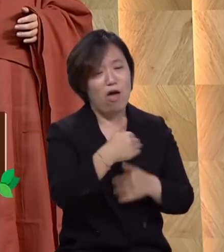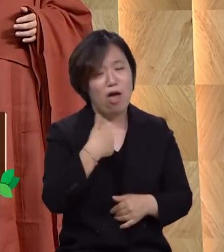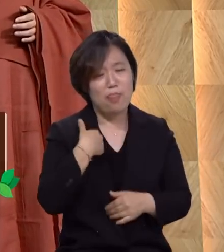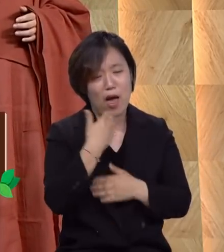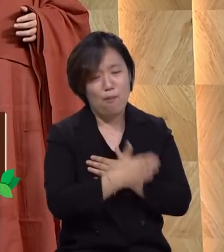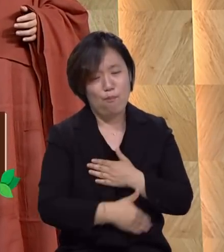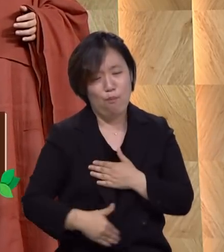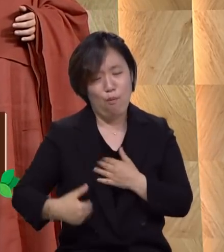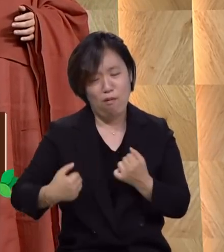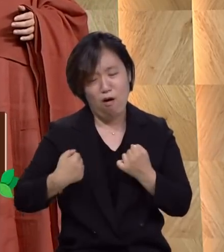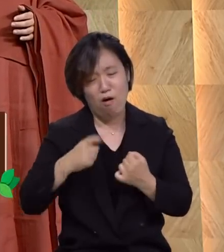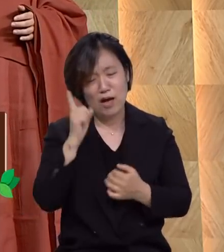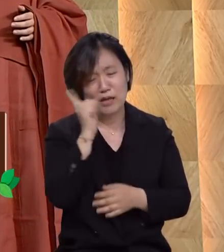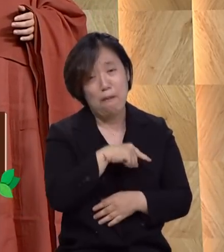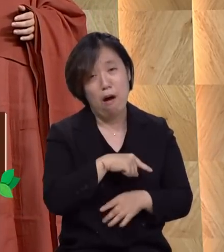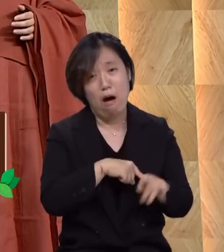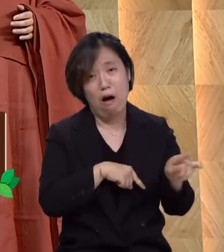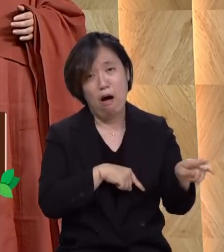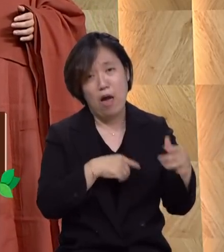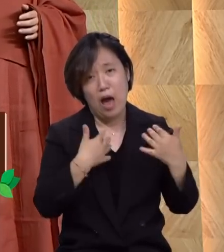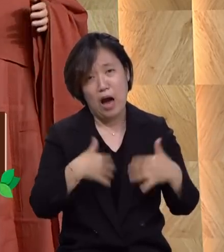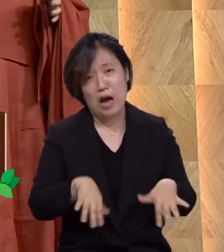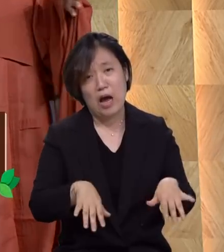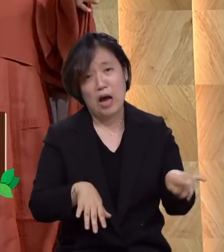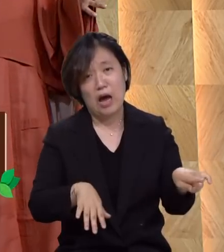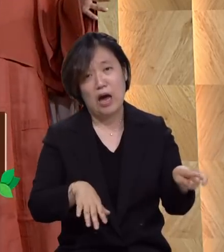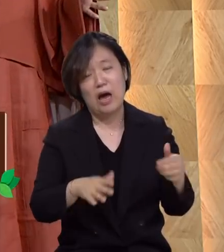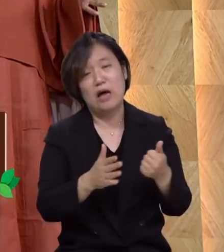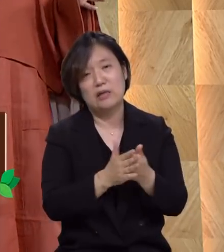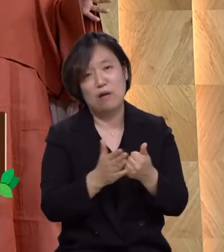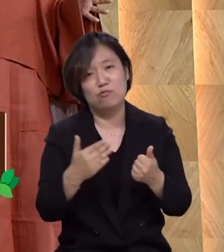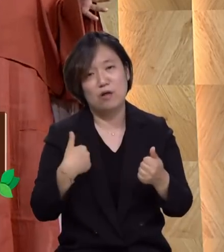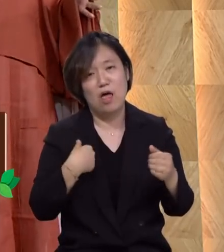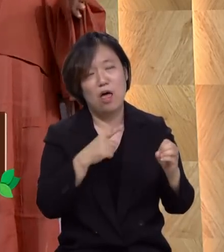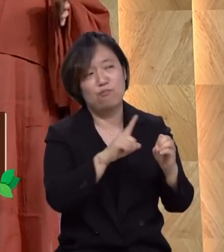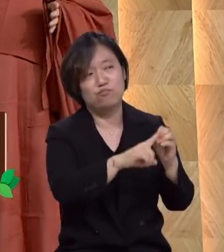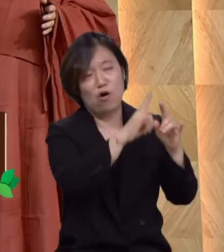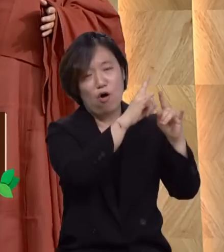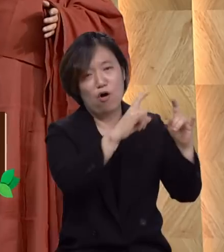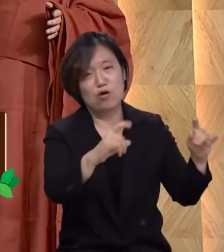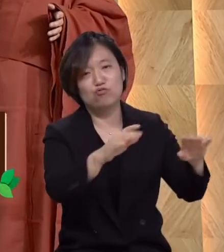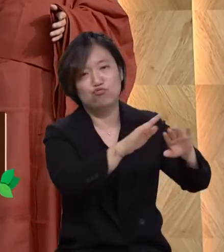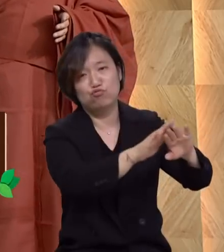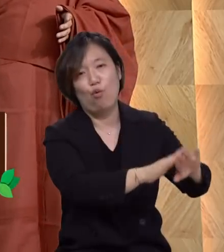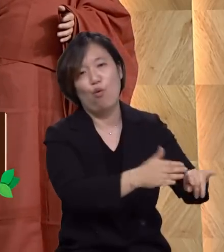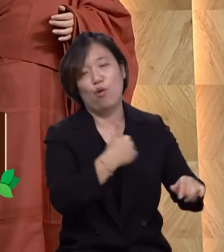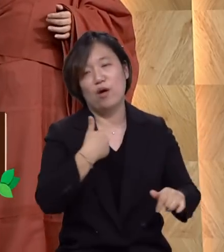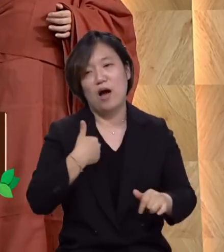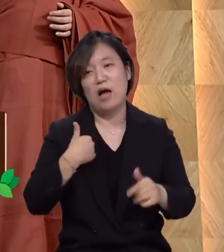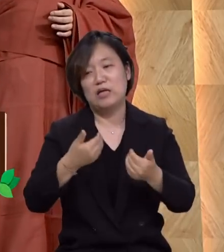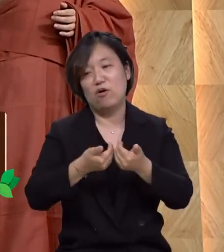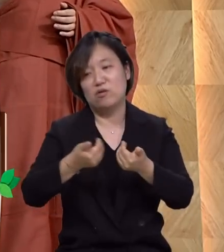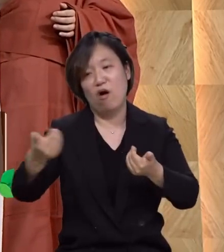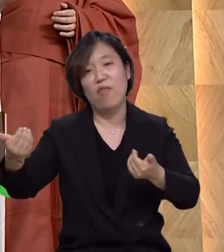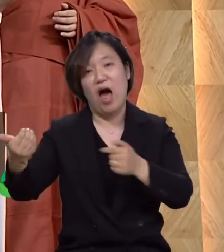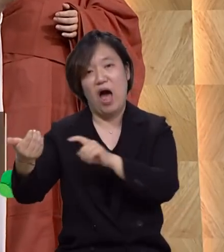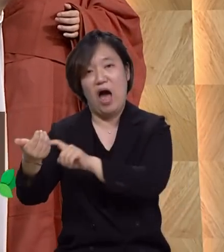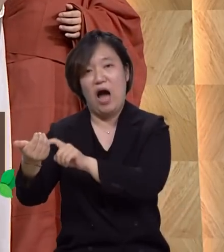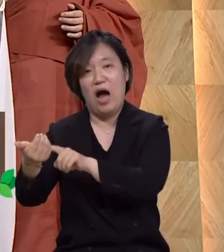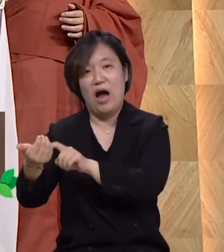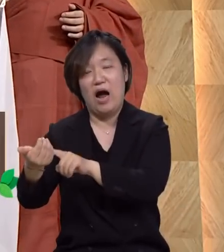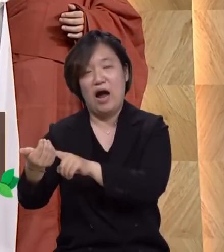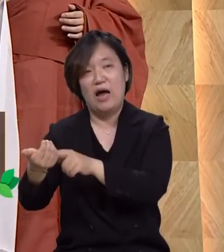몸이 좀 건강이 안 좋아지셔 가지고 이제 그 불쌍처를 내려놓고 나오시기는 했지만 그때